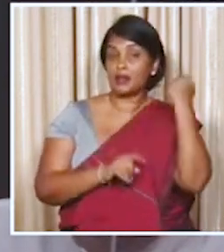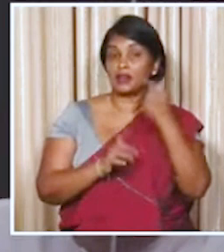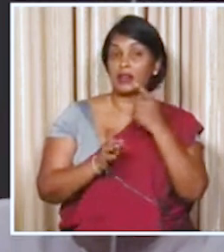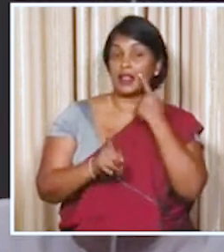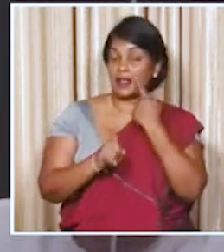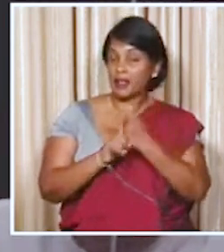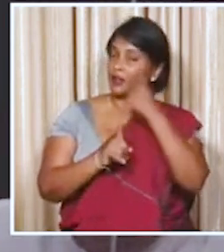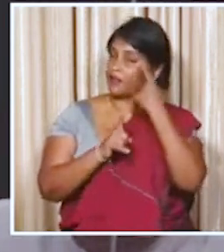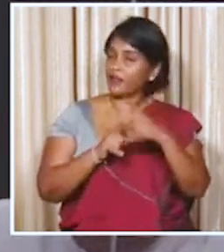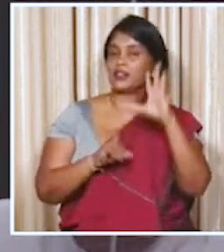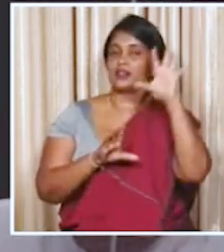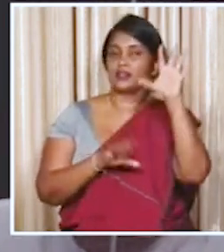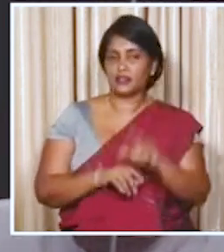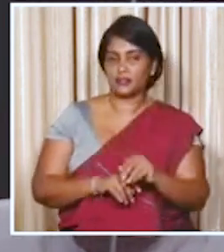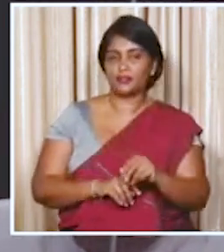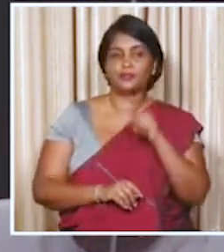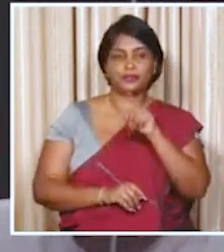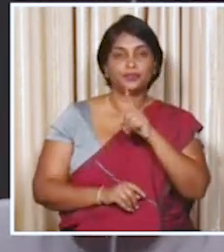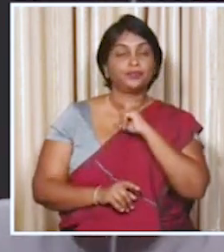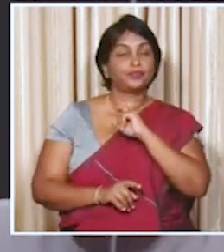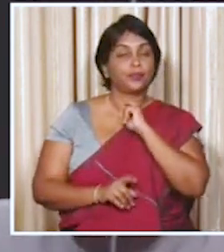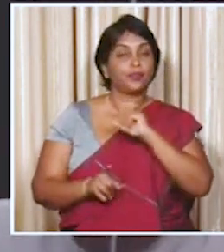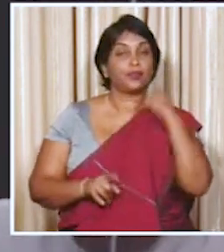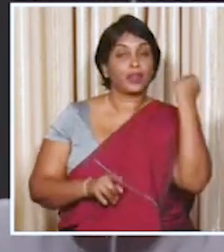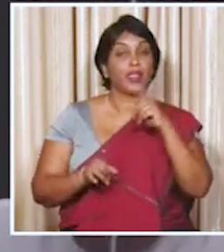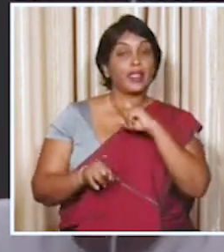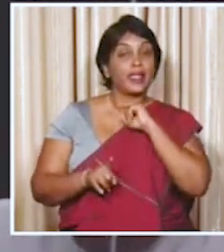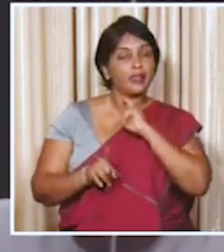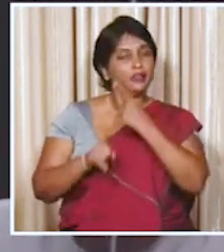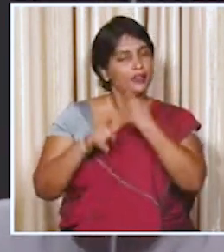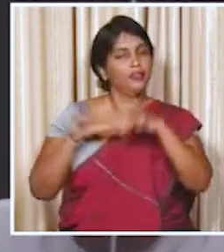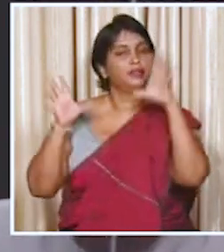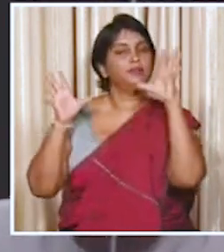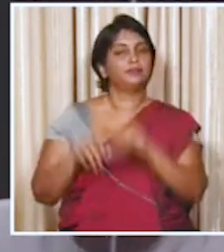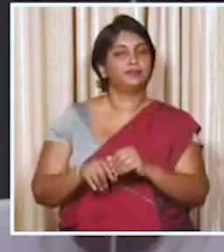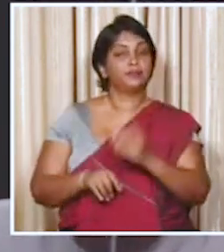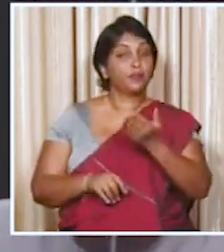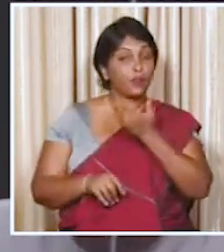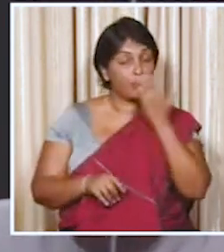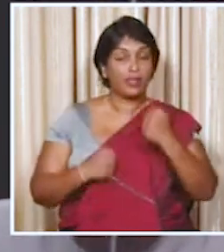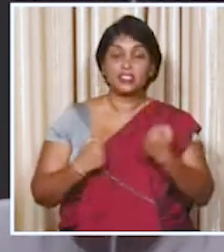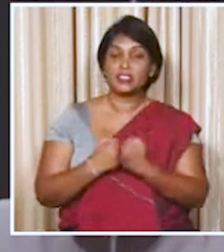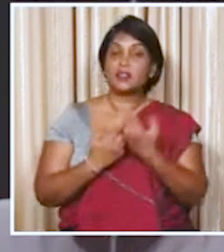මහනුවරින් විතරයි ගේන්නේ. ඔබතුමිය කියන්නේ කෑගල්ල රැස්වීමට කෑගල්ලෙන් විතරයි ගේන්නේ. පුළුවන් නම් ඒ